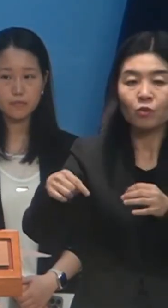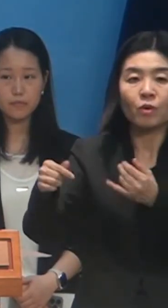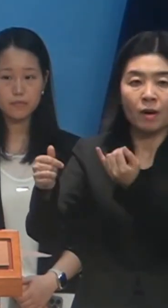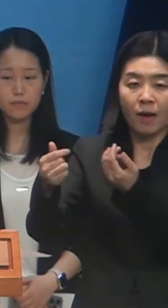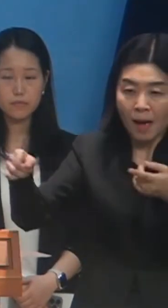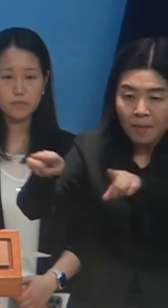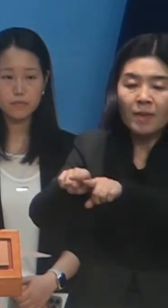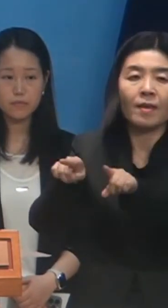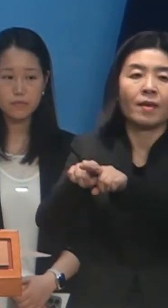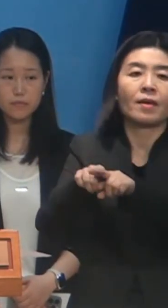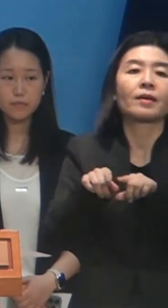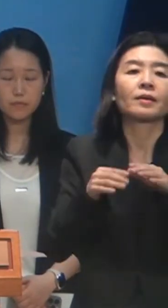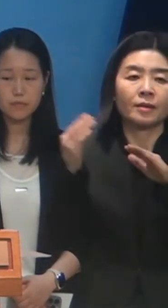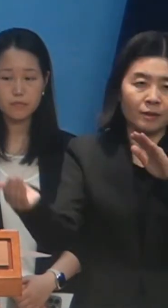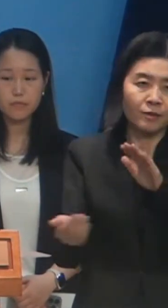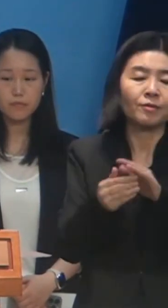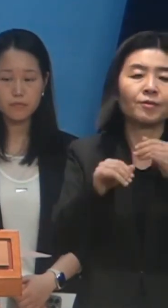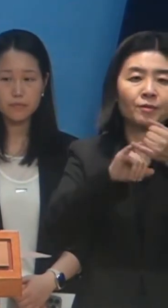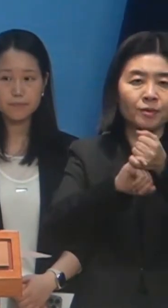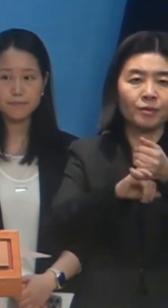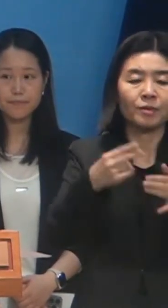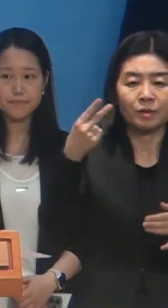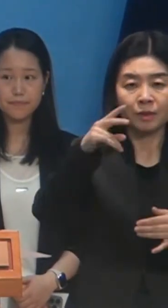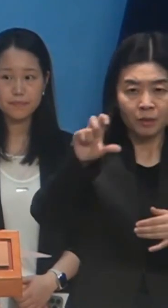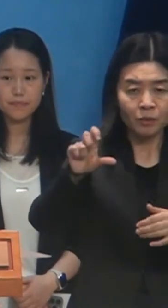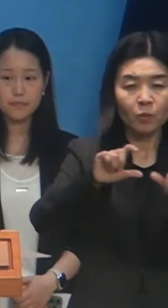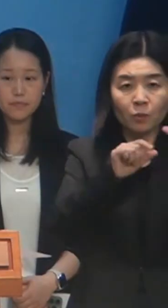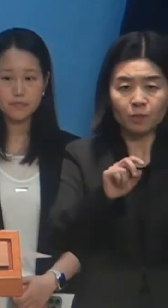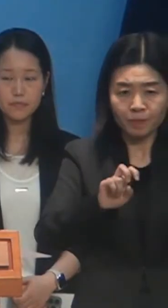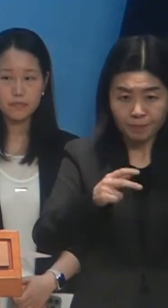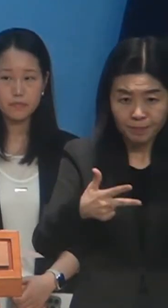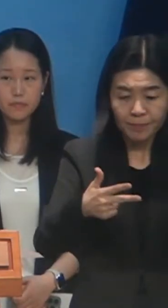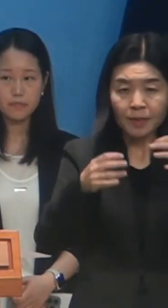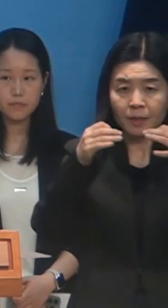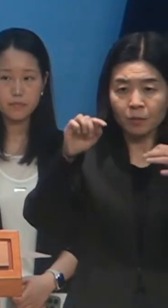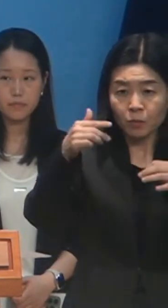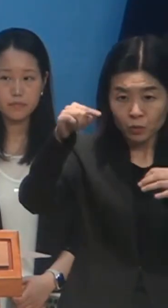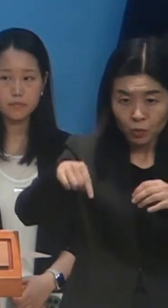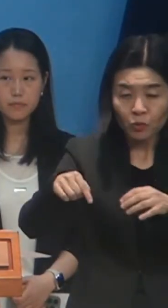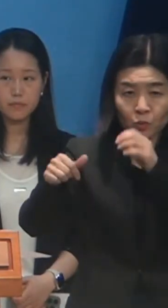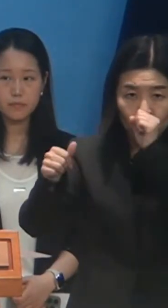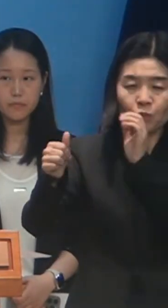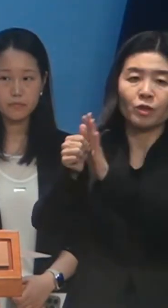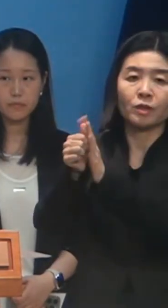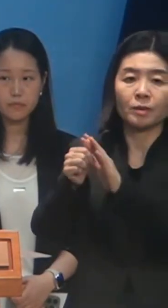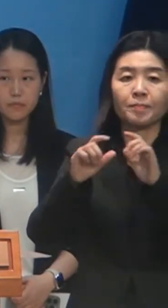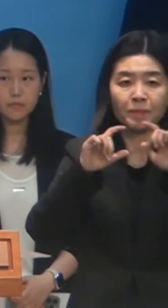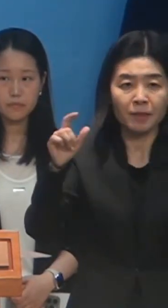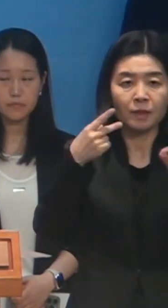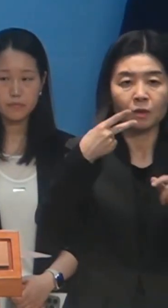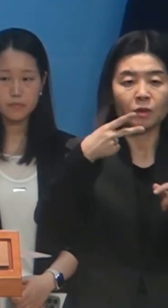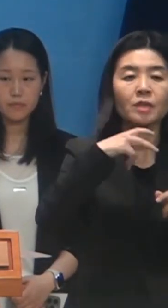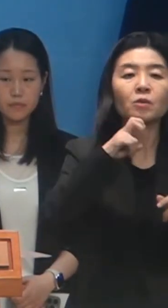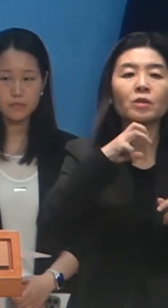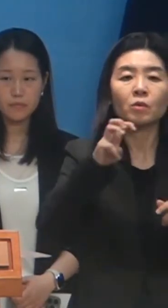이루겠습니다. 2025년 5월 27일 김문수 후보를 지지하는 2030 여성 일동.